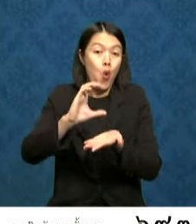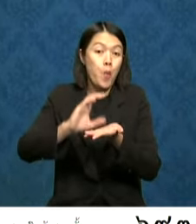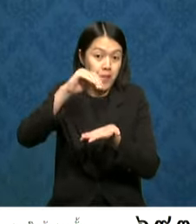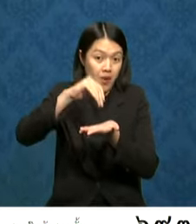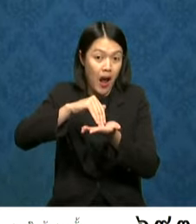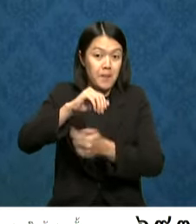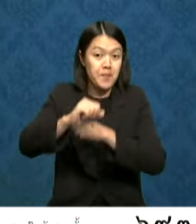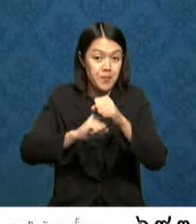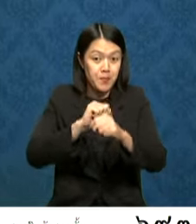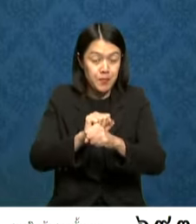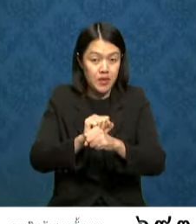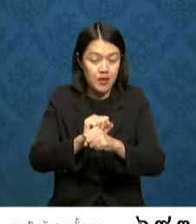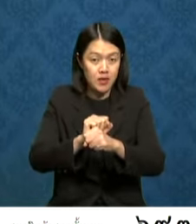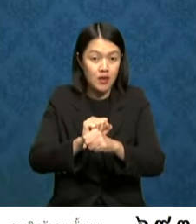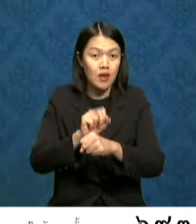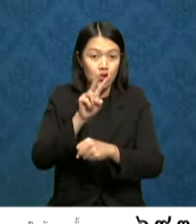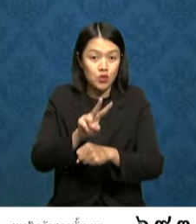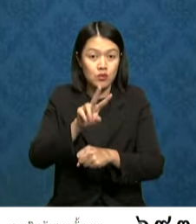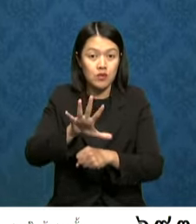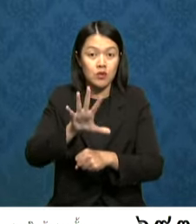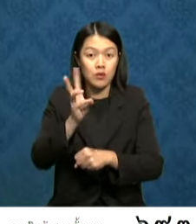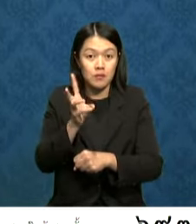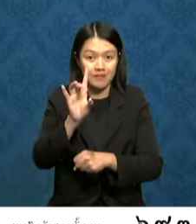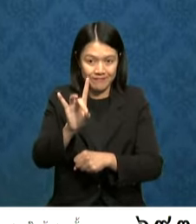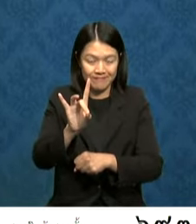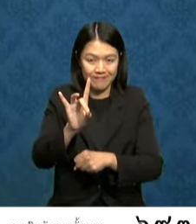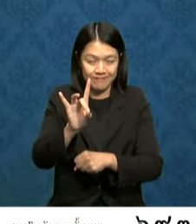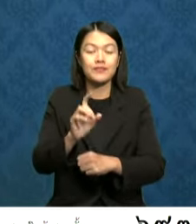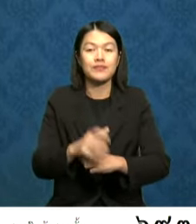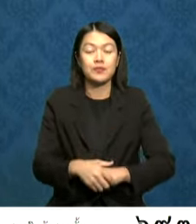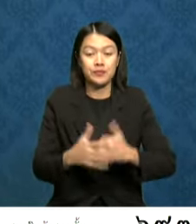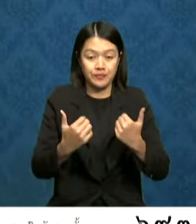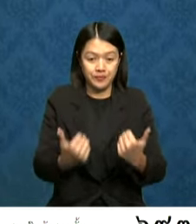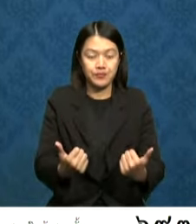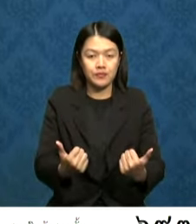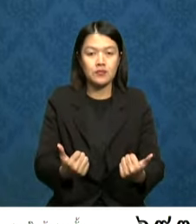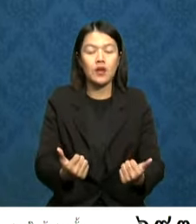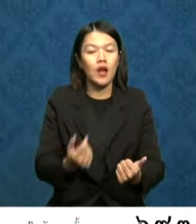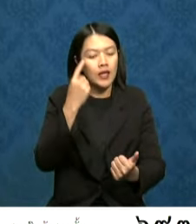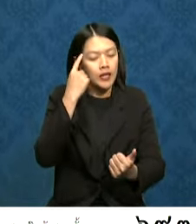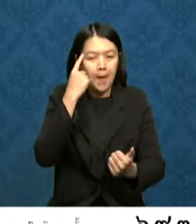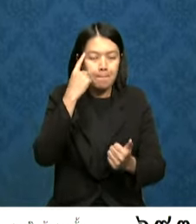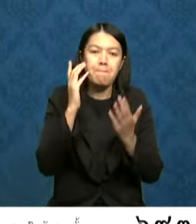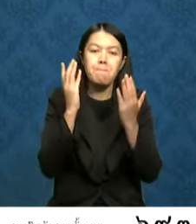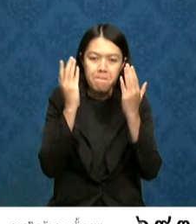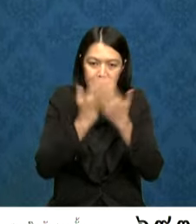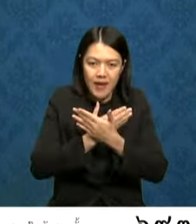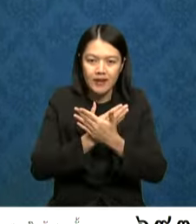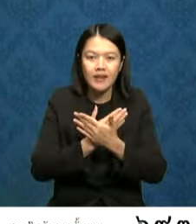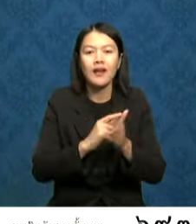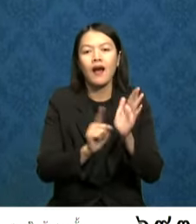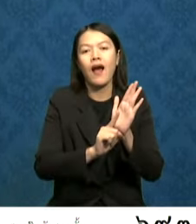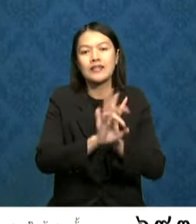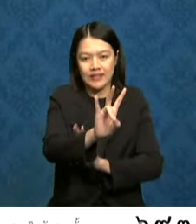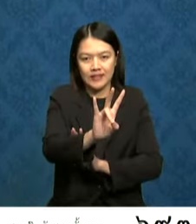ปี 2500งบเ่อไปปีงบประมาณ 2568ด้วยตอนนี้ก็เลยต้องเปลี่ยนอีกรอบนึงนะคะเป็นรอบที่